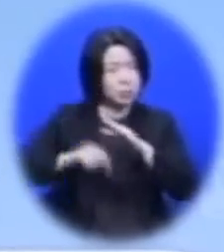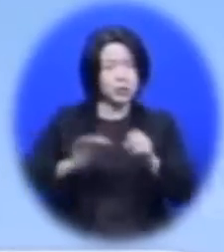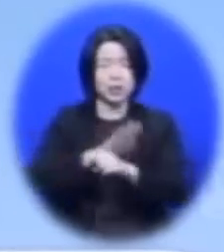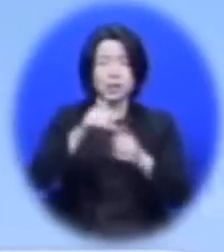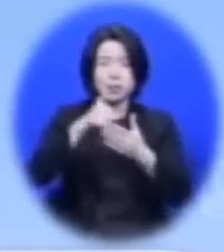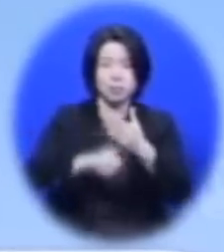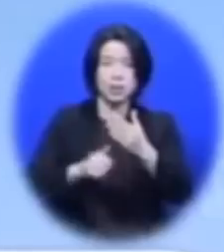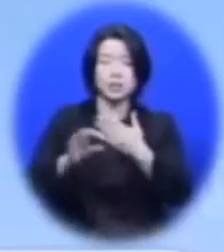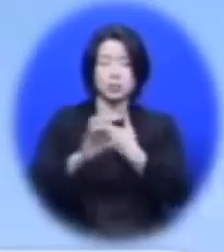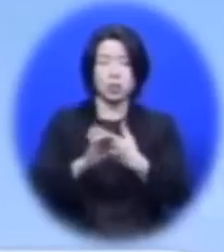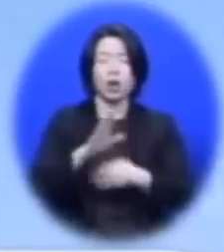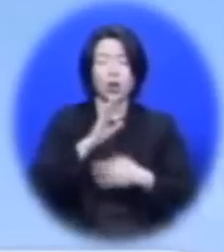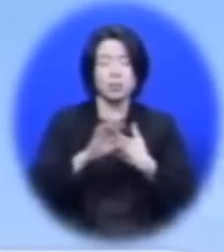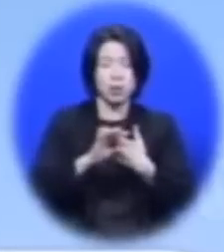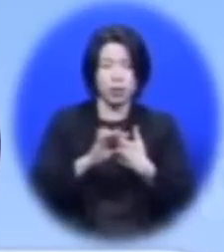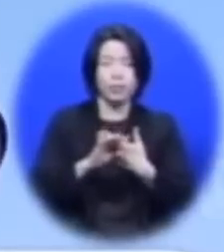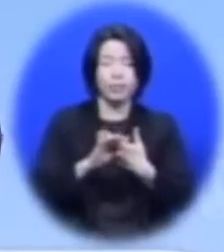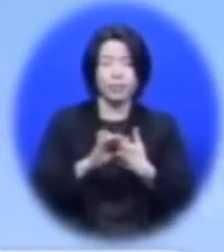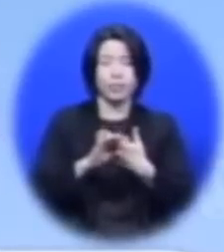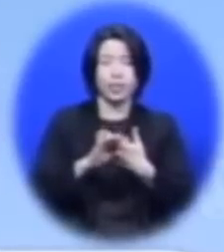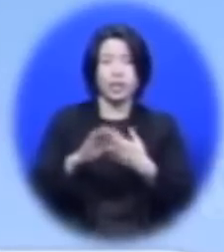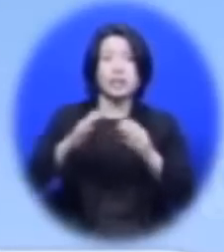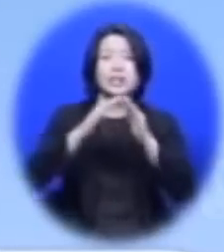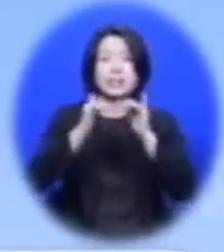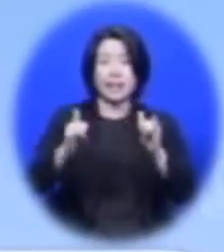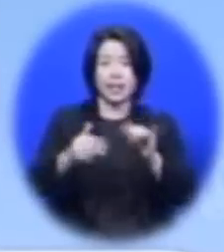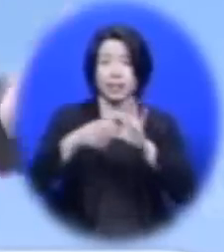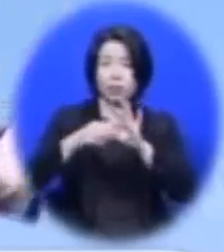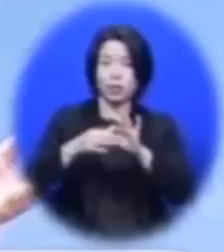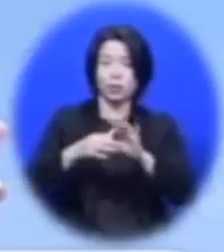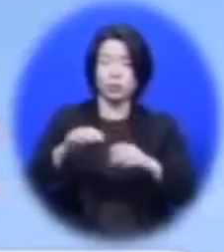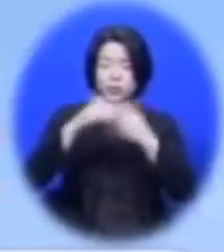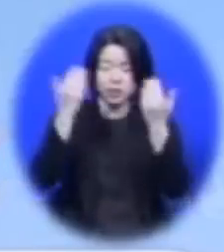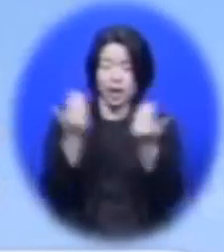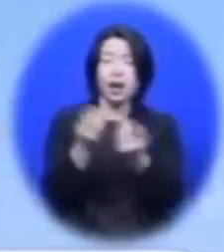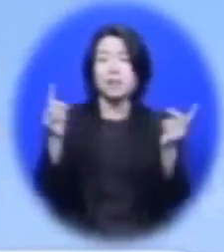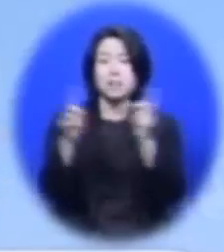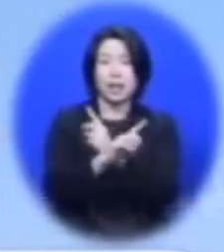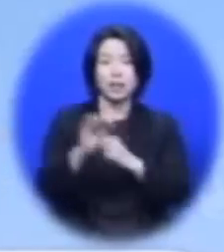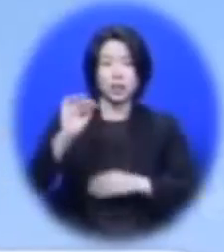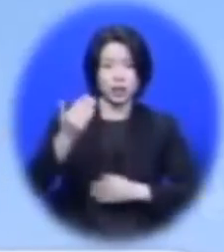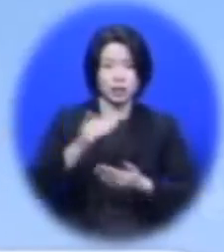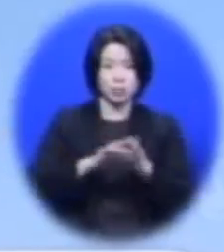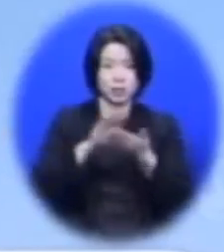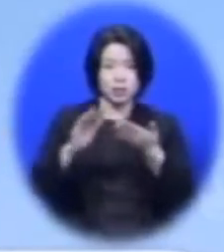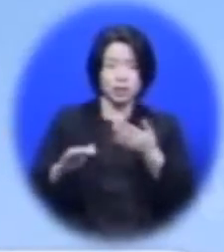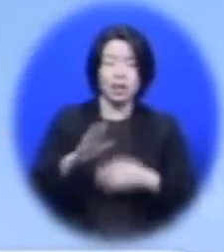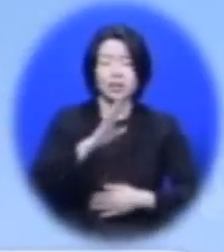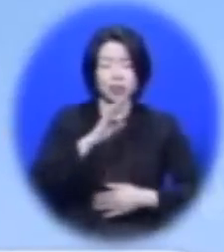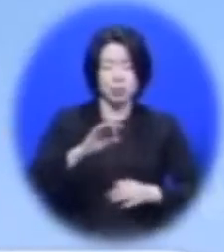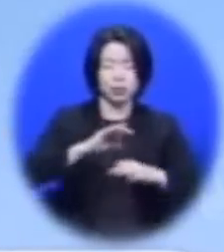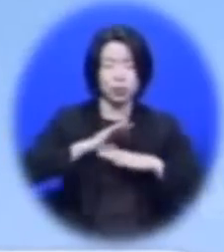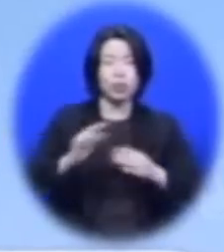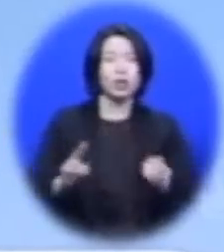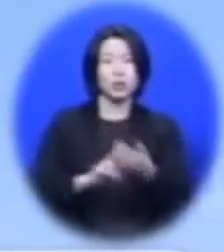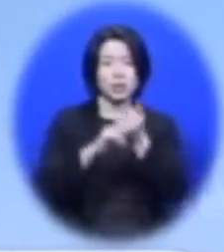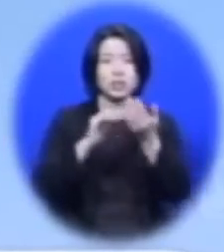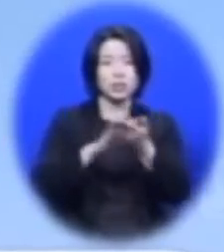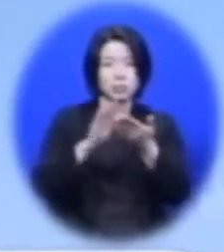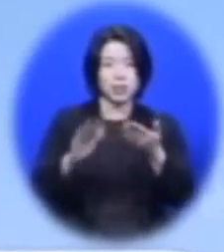빠지면, 그러면 사람과의 관계가 다 바뀌어버리게 됩니다. 정말 놀라운